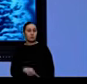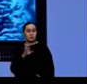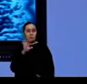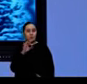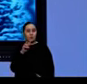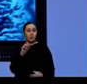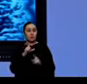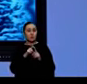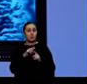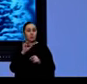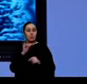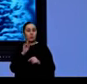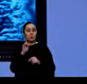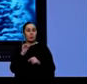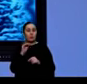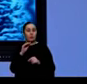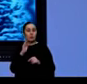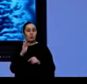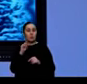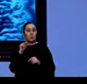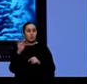Bola so'zidan keyin o'quvchi.